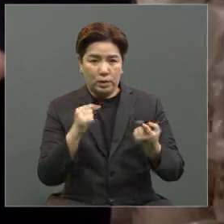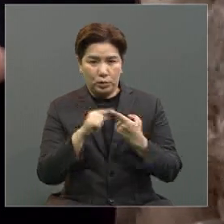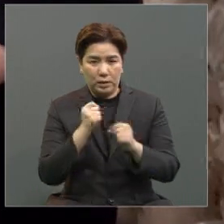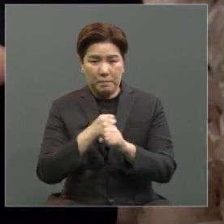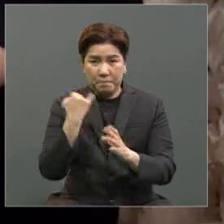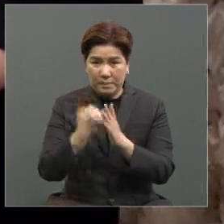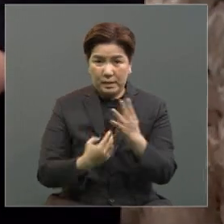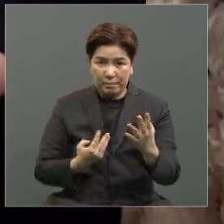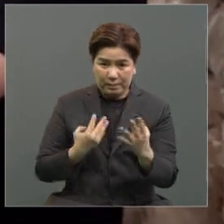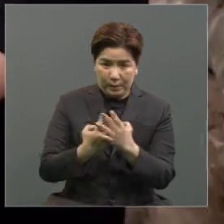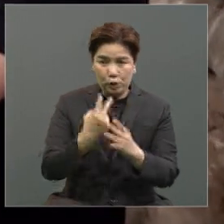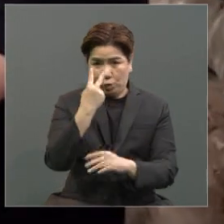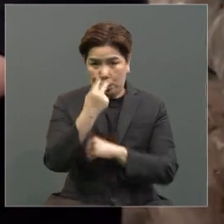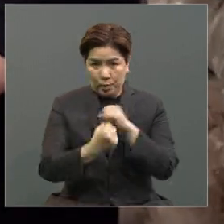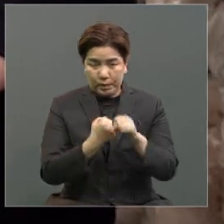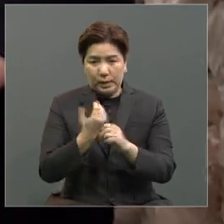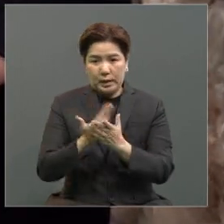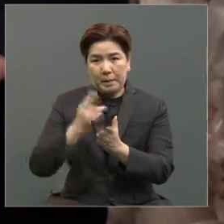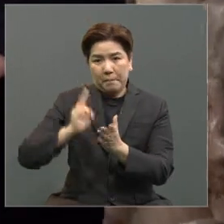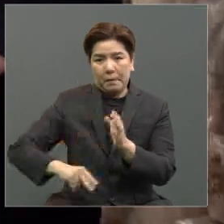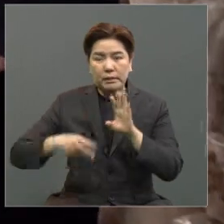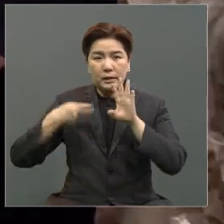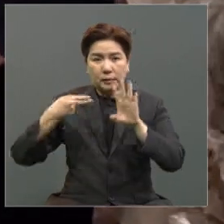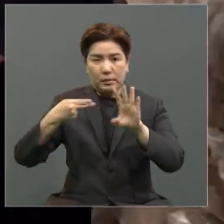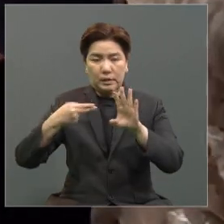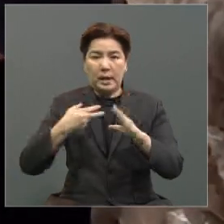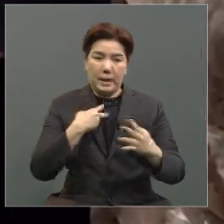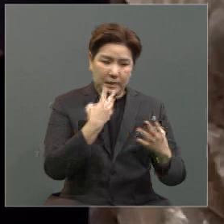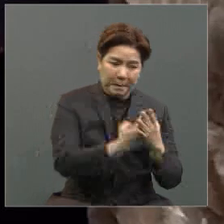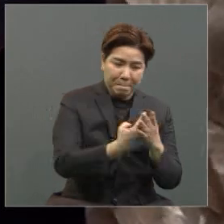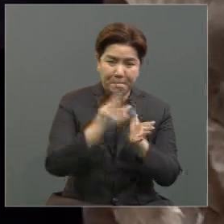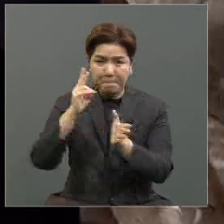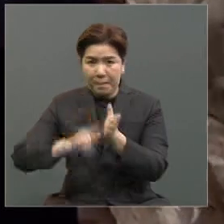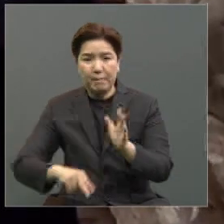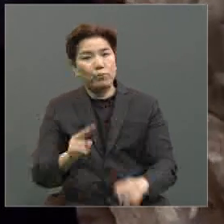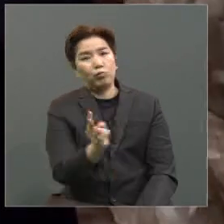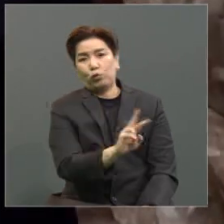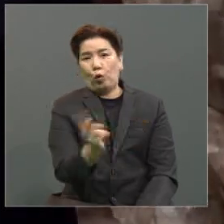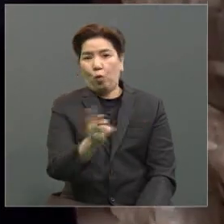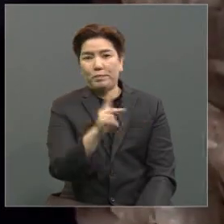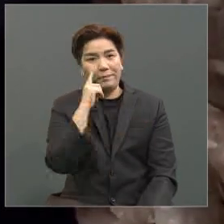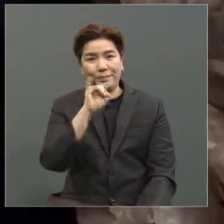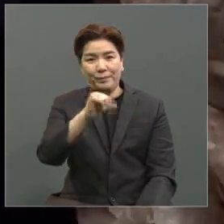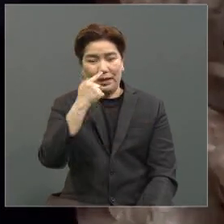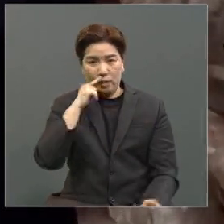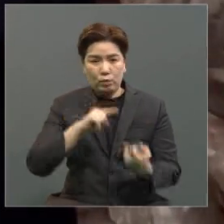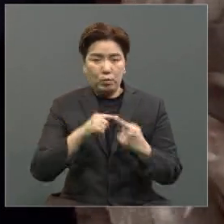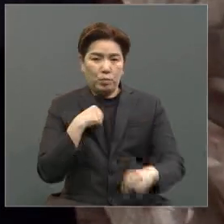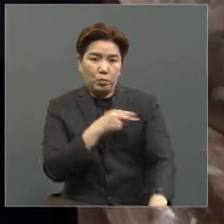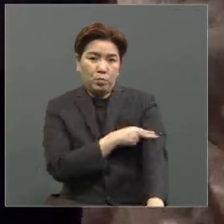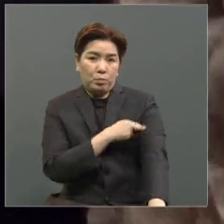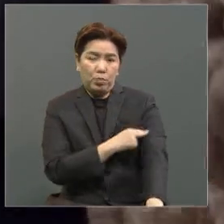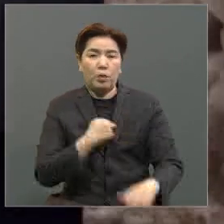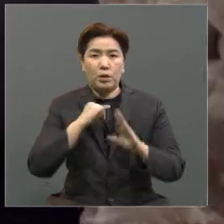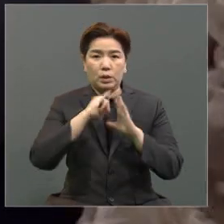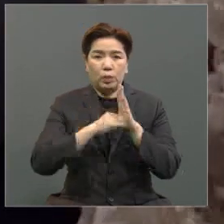จำคุกเลยนะครับไม่เกิน 2ปีปรับไม่เกิน 40,000บาทหรืออาจจะโดนทั้งจำทั้งปรับนอกจากนี้ในส่วนของสำนักงานสาธารณสุขจังหวัด